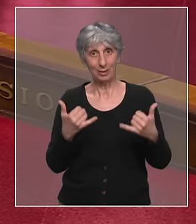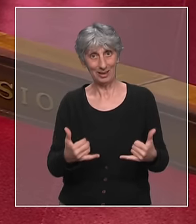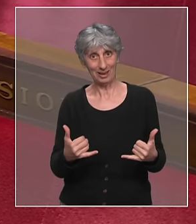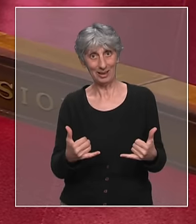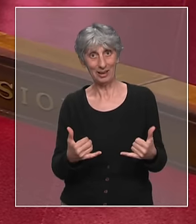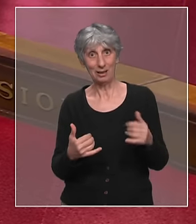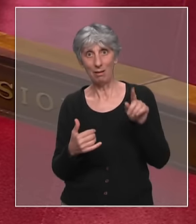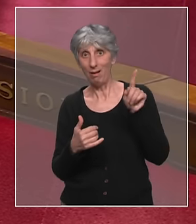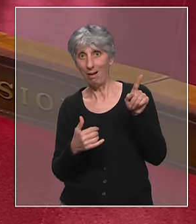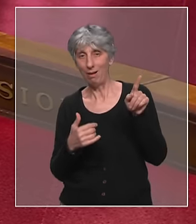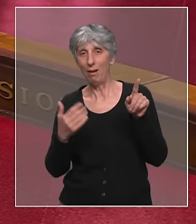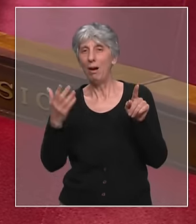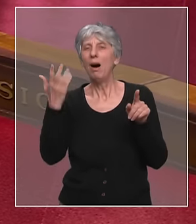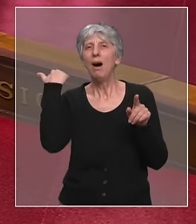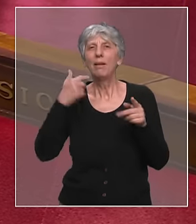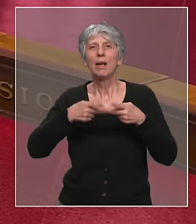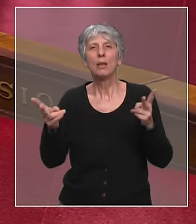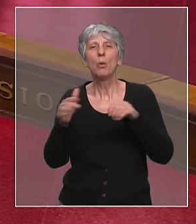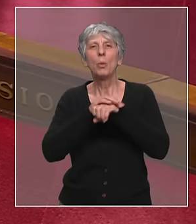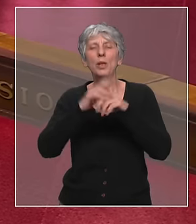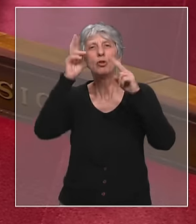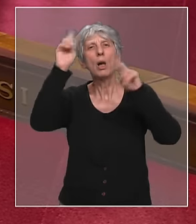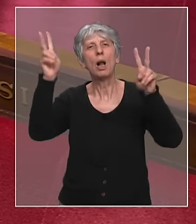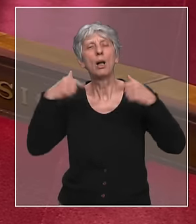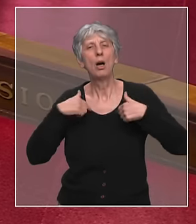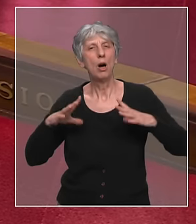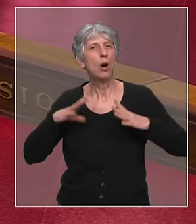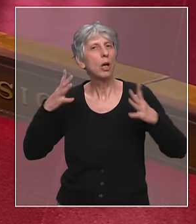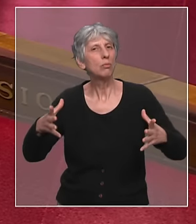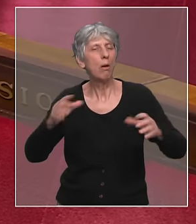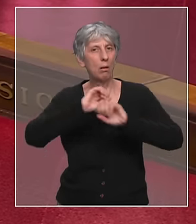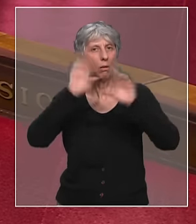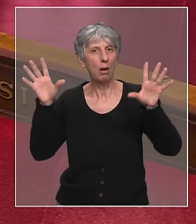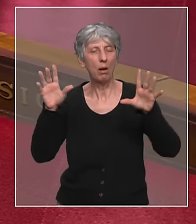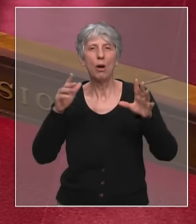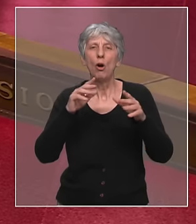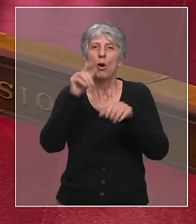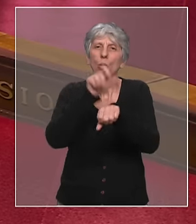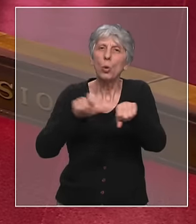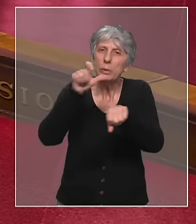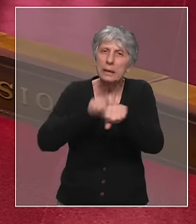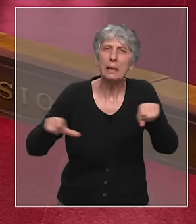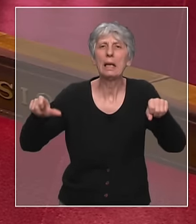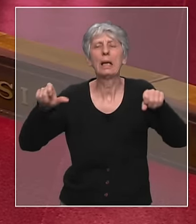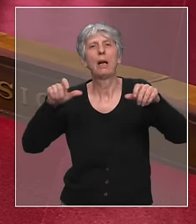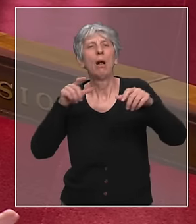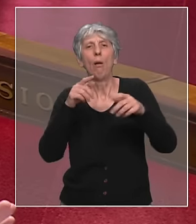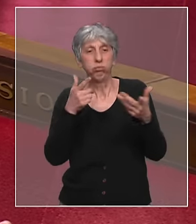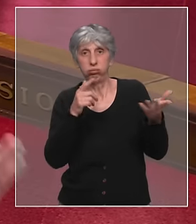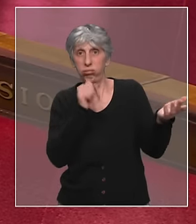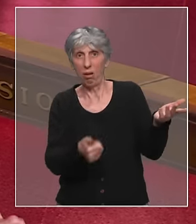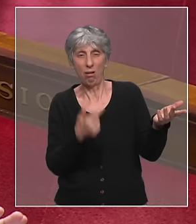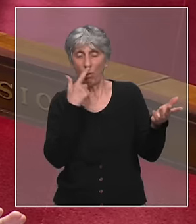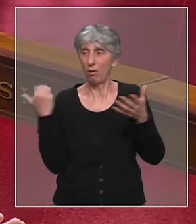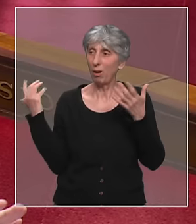cette tribune, dans ma déclaration de politique générale, un engagement clair. Tous les comités, organismes, comités Théodule qui ne se sont pas réunis